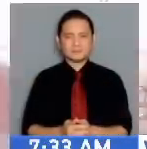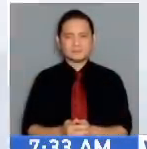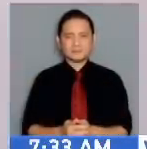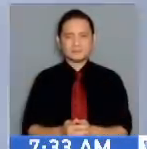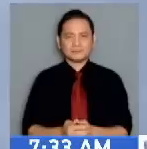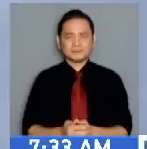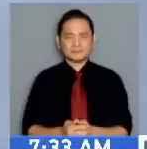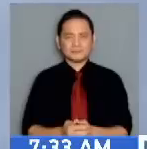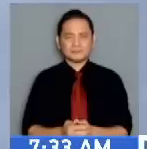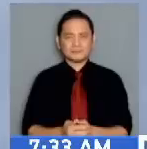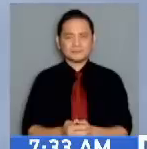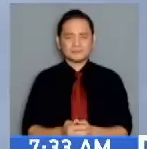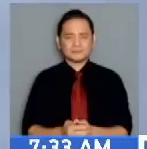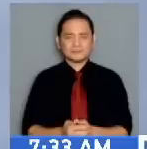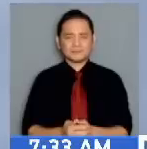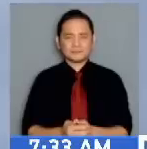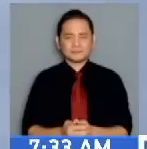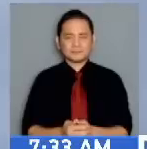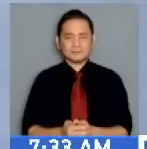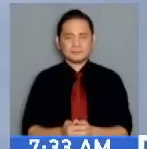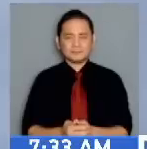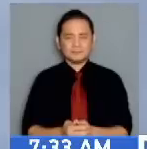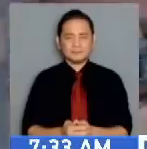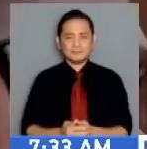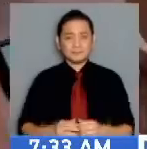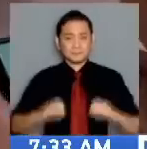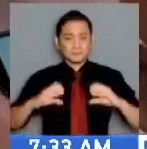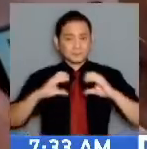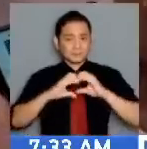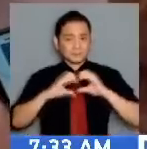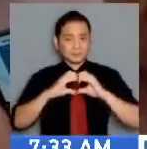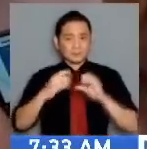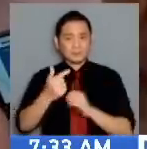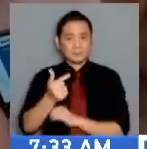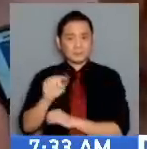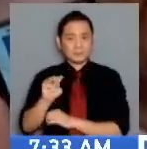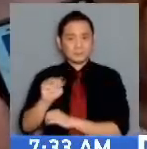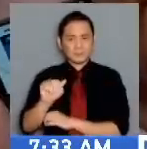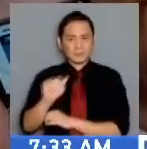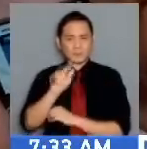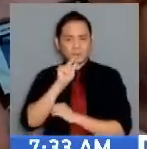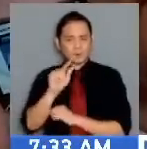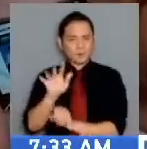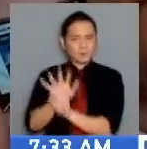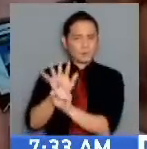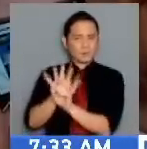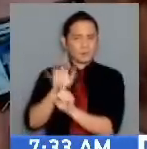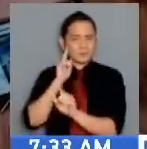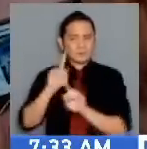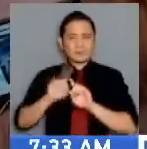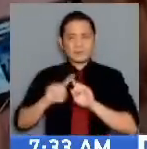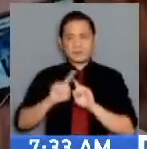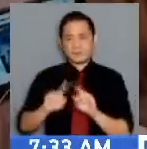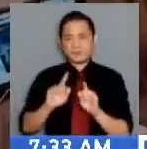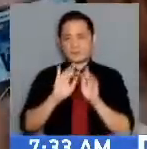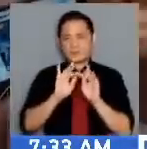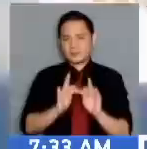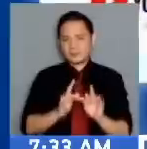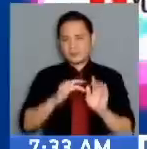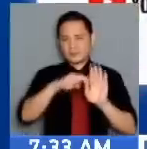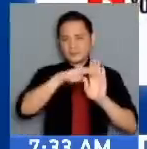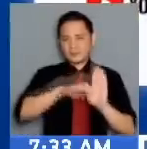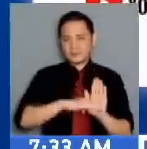Patuloy na nangunguna ang GMA Network sa iba't ibang online platform sa unang 2 ng